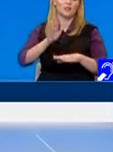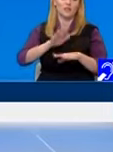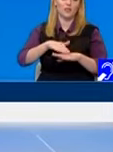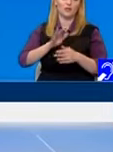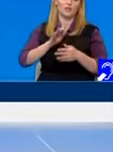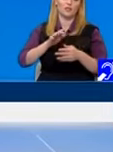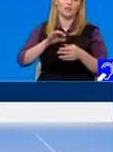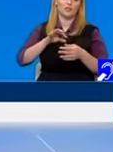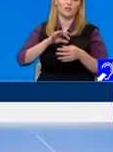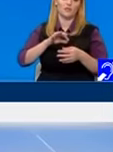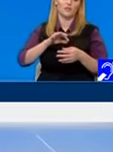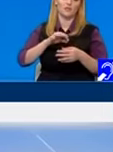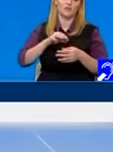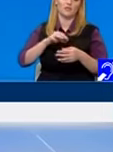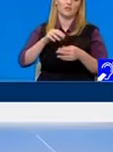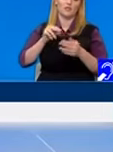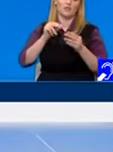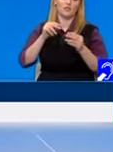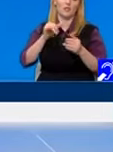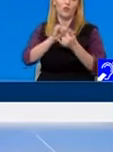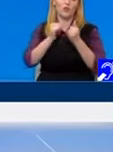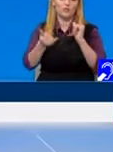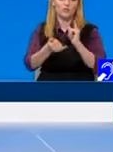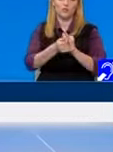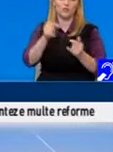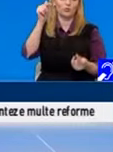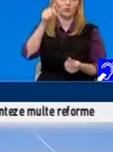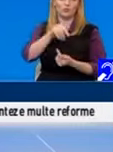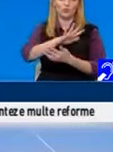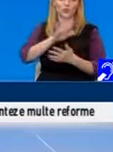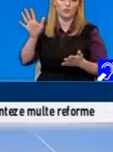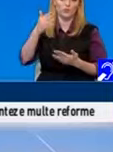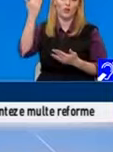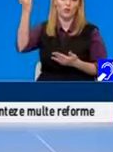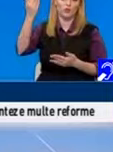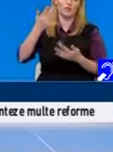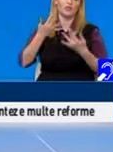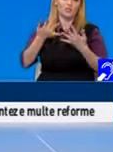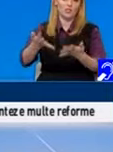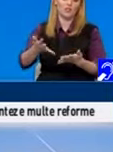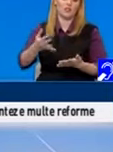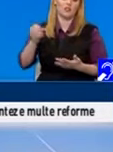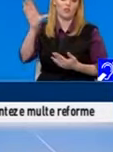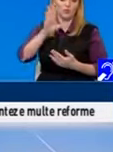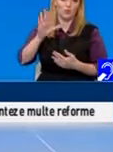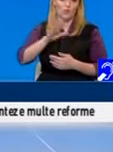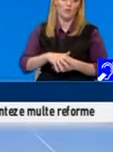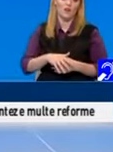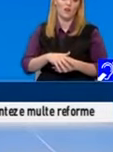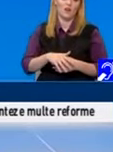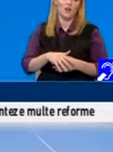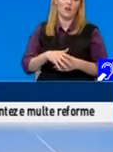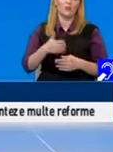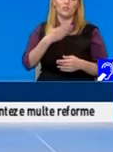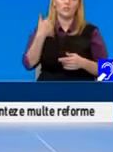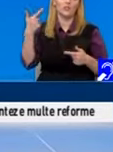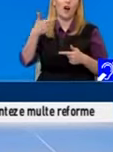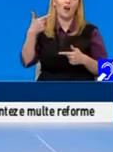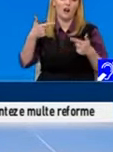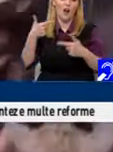realizat. Spunem, condițiile care ar garanta securitatea